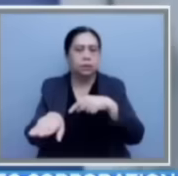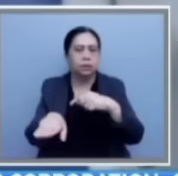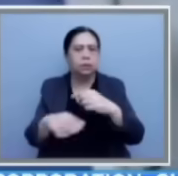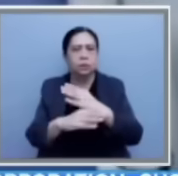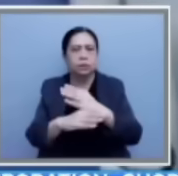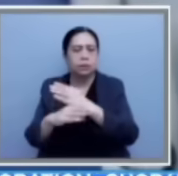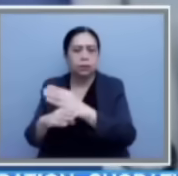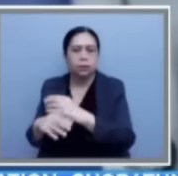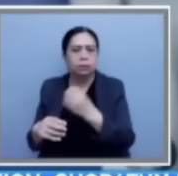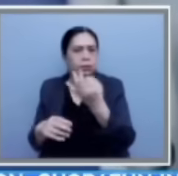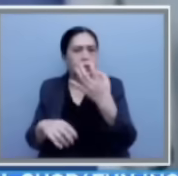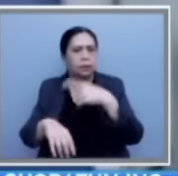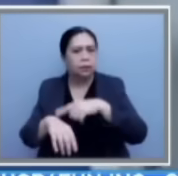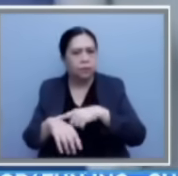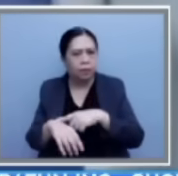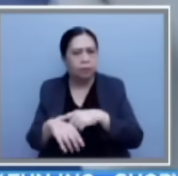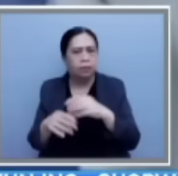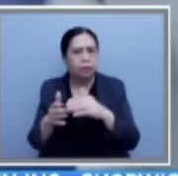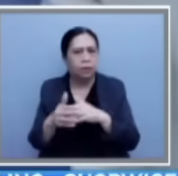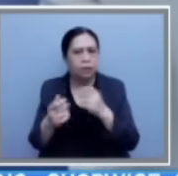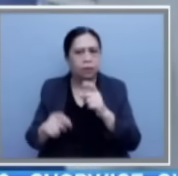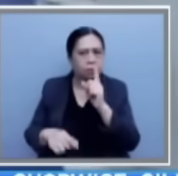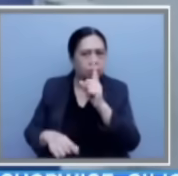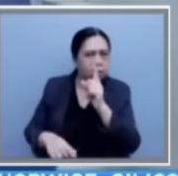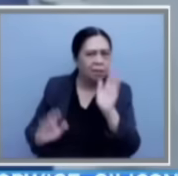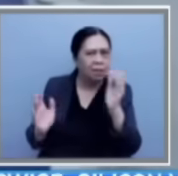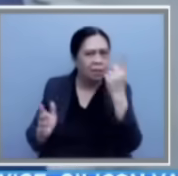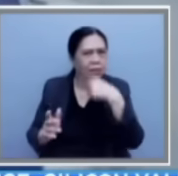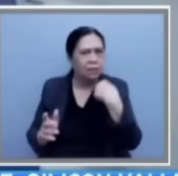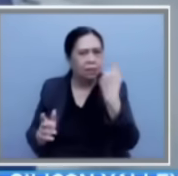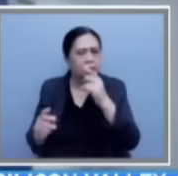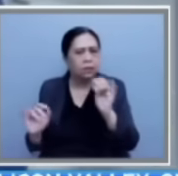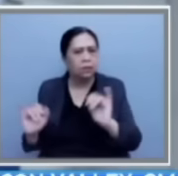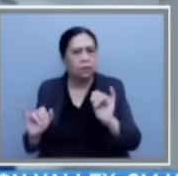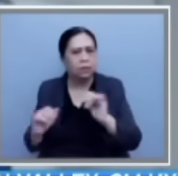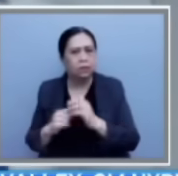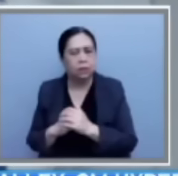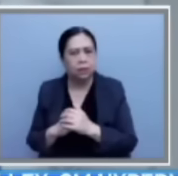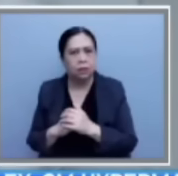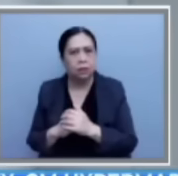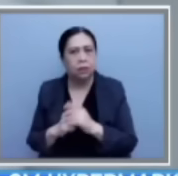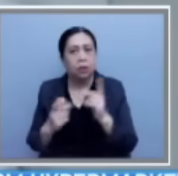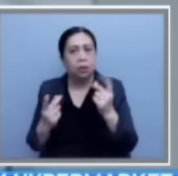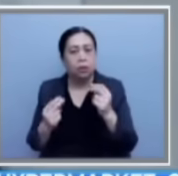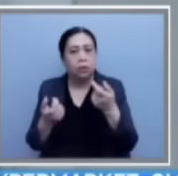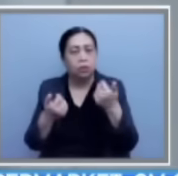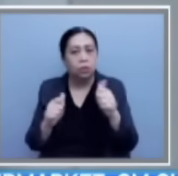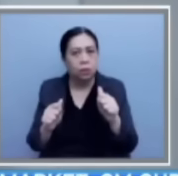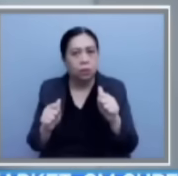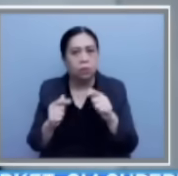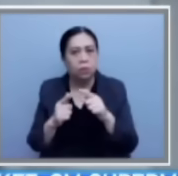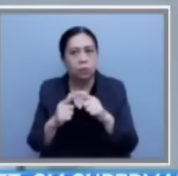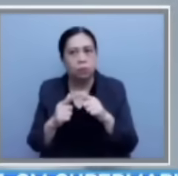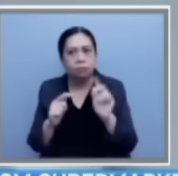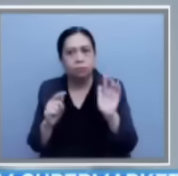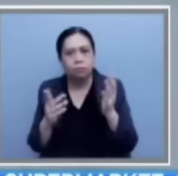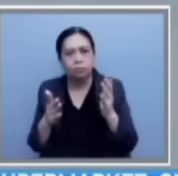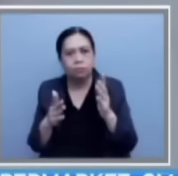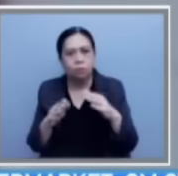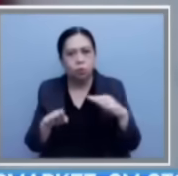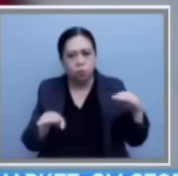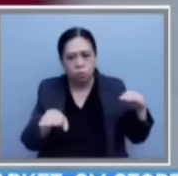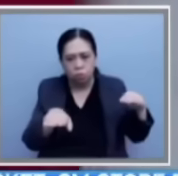ilang beses pa ano parang tinatakot kahit mismo yung mga pcg Ship ay tinatang kang ah Parang tutumbukin